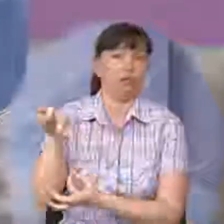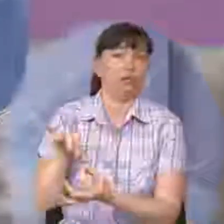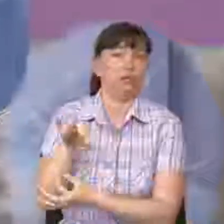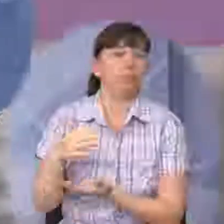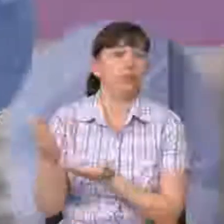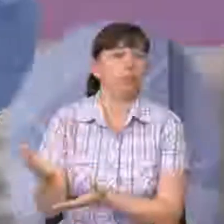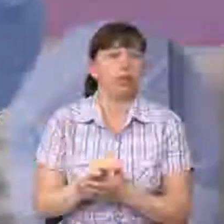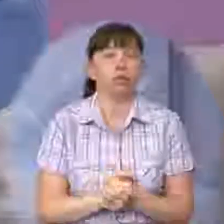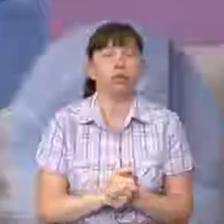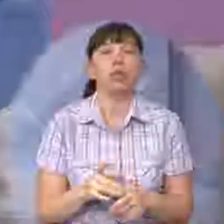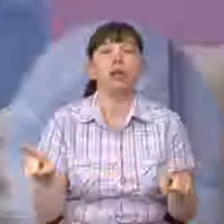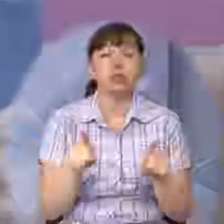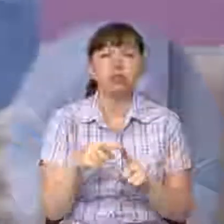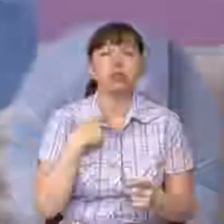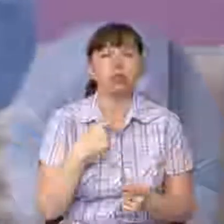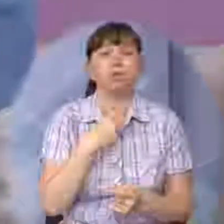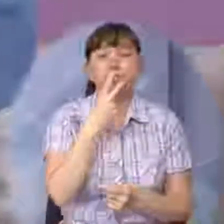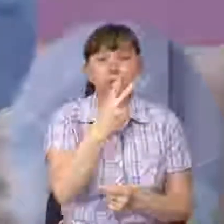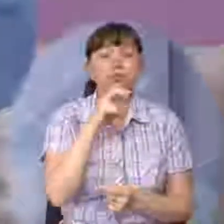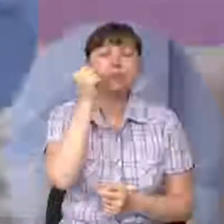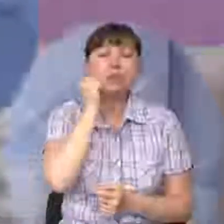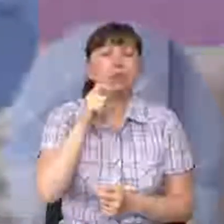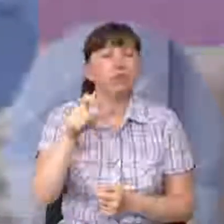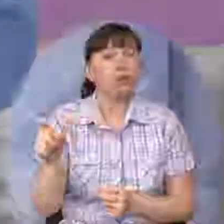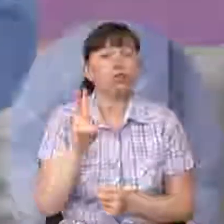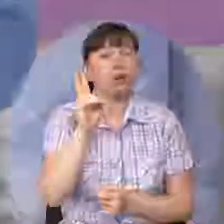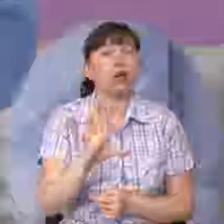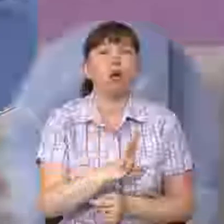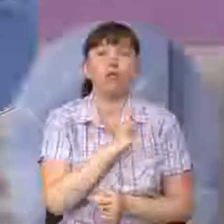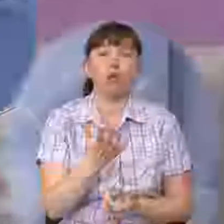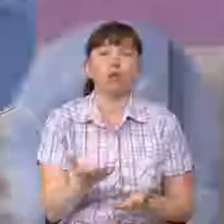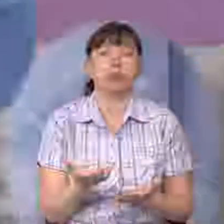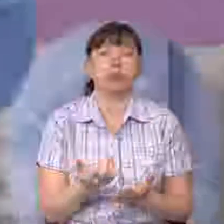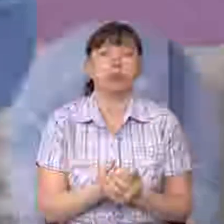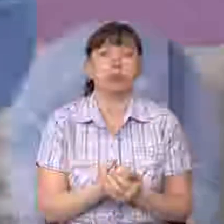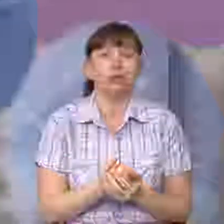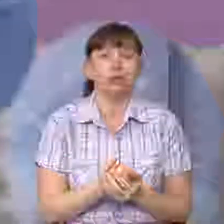nimănui. La fel întâlnim vârstnici care au fost cumva